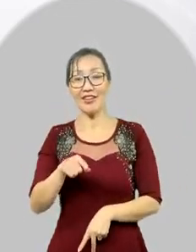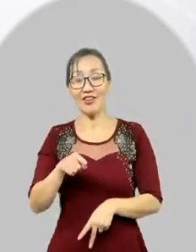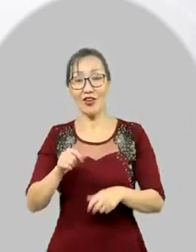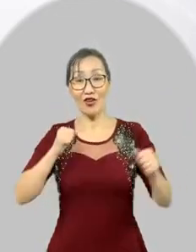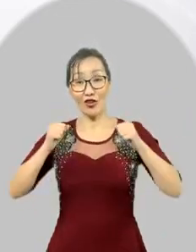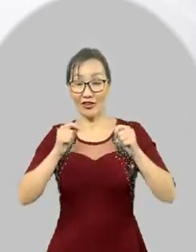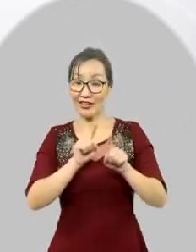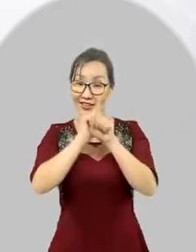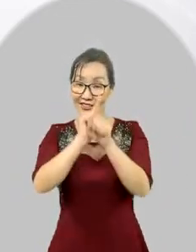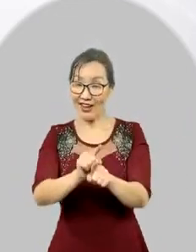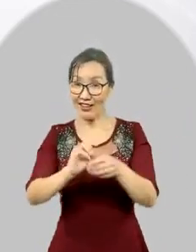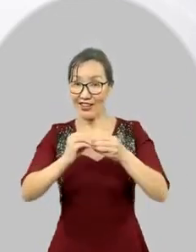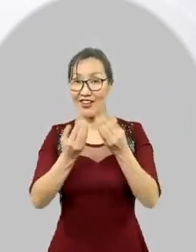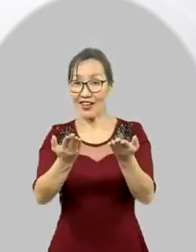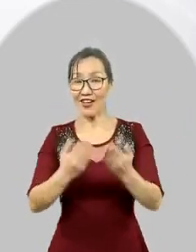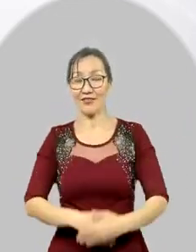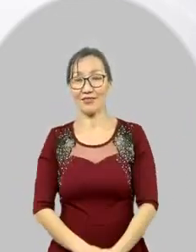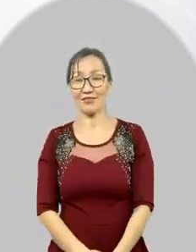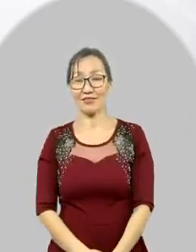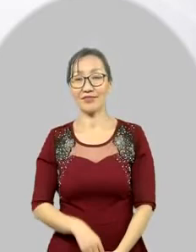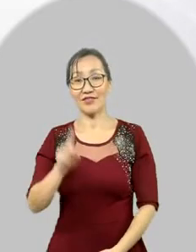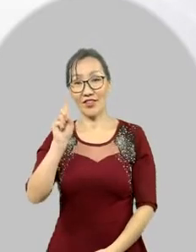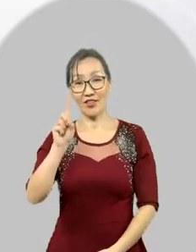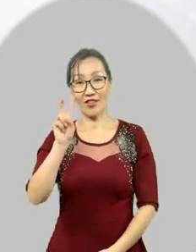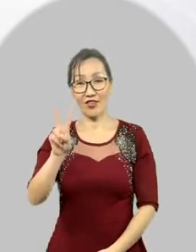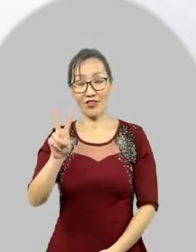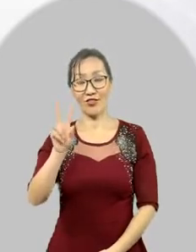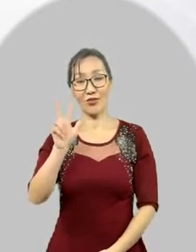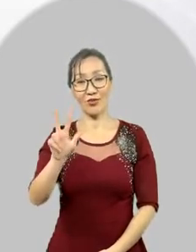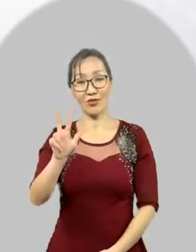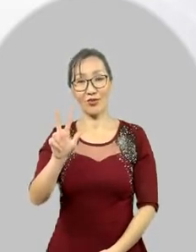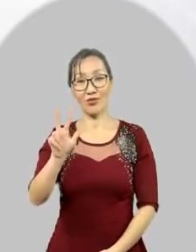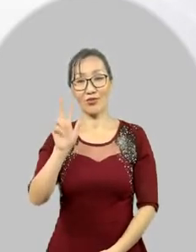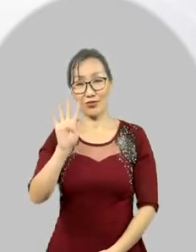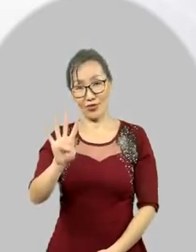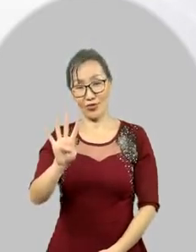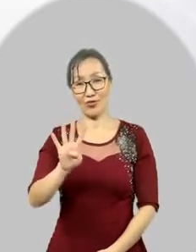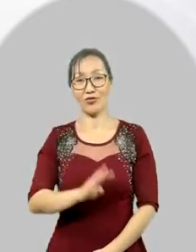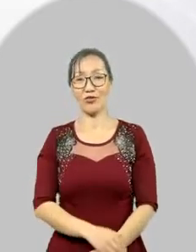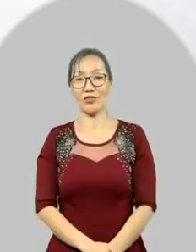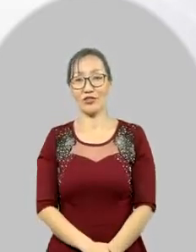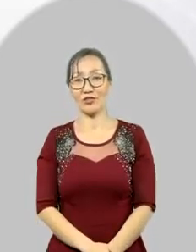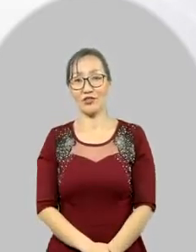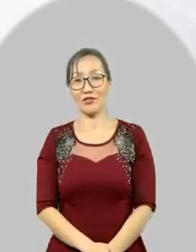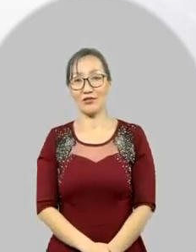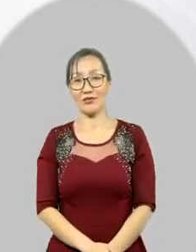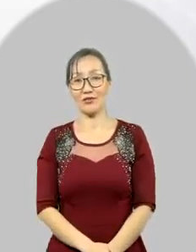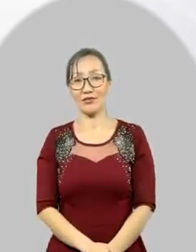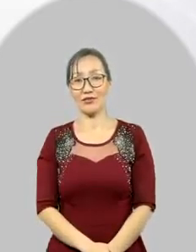хийгээрэй. 1 2 3 4